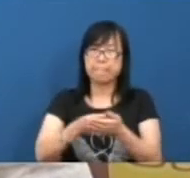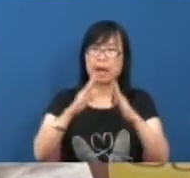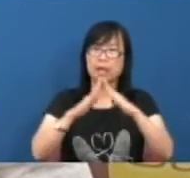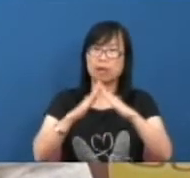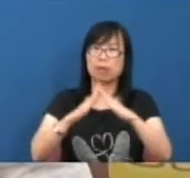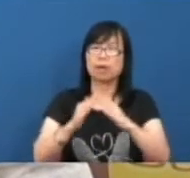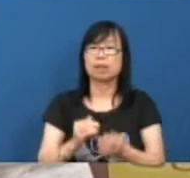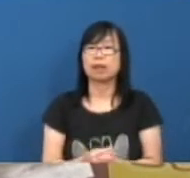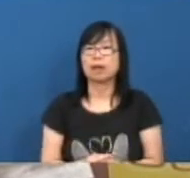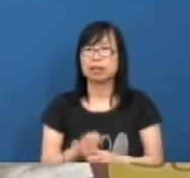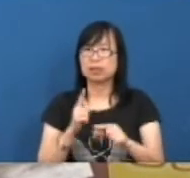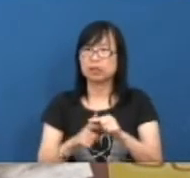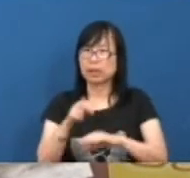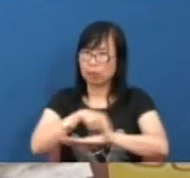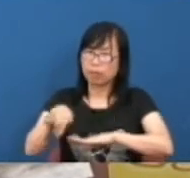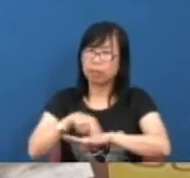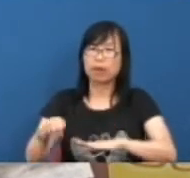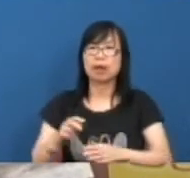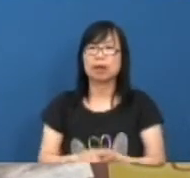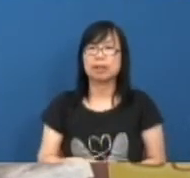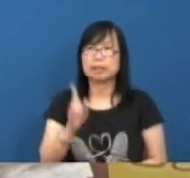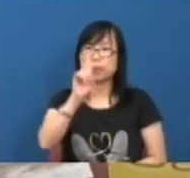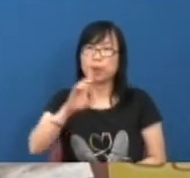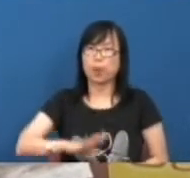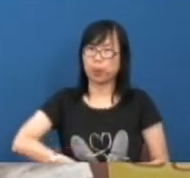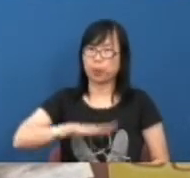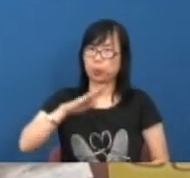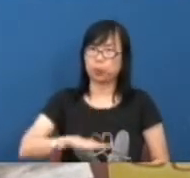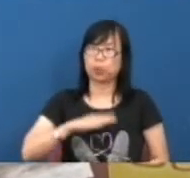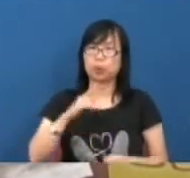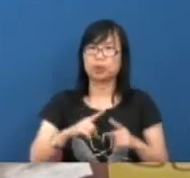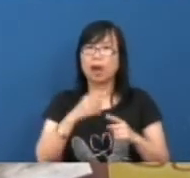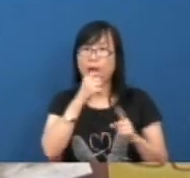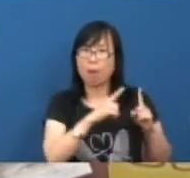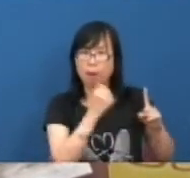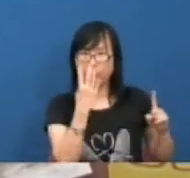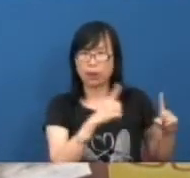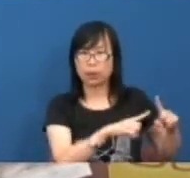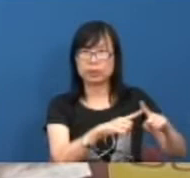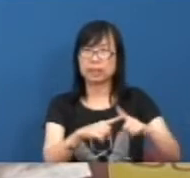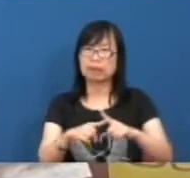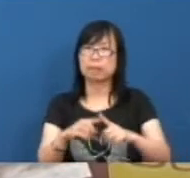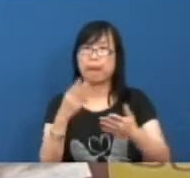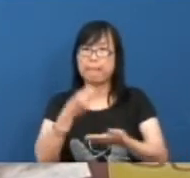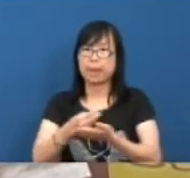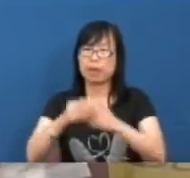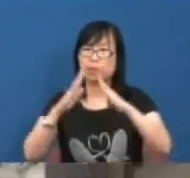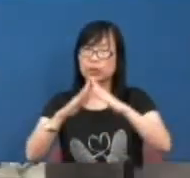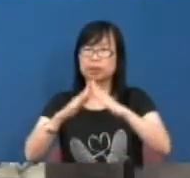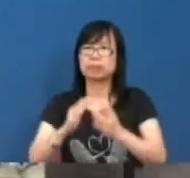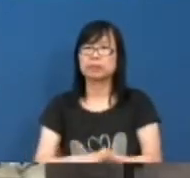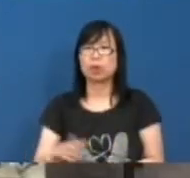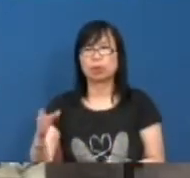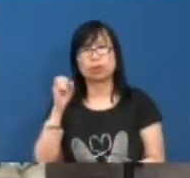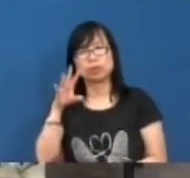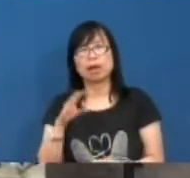續睇下點樣可以即係滿足翻香港人嘅房屋嘅唔同階層嘅需要咁樣。 係啊，嗱，我諗相信啊，房屋係真係